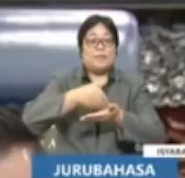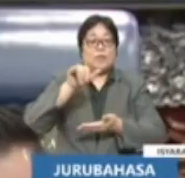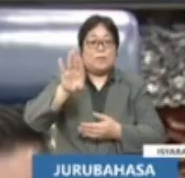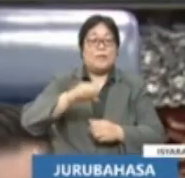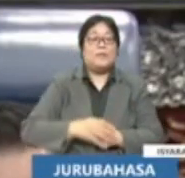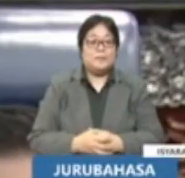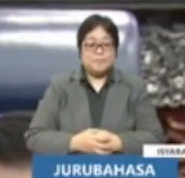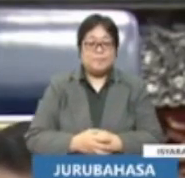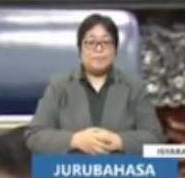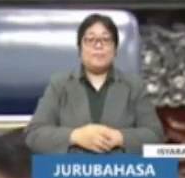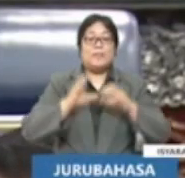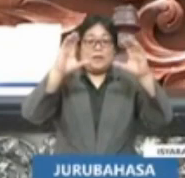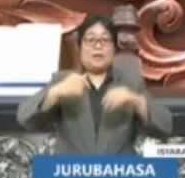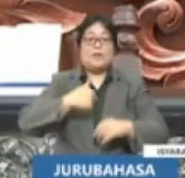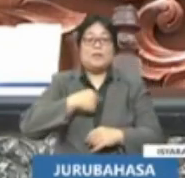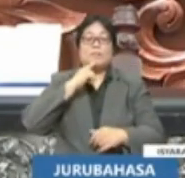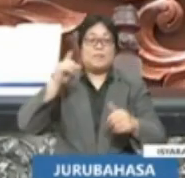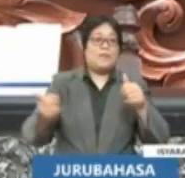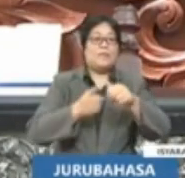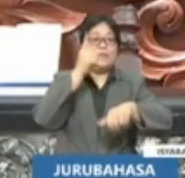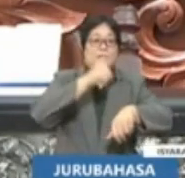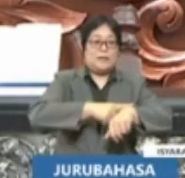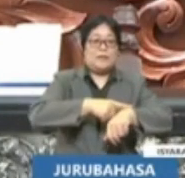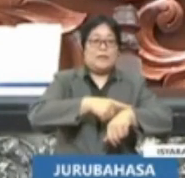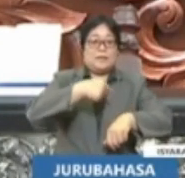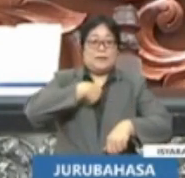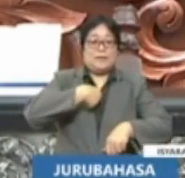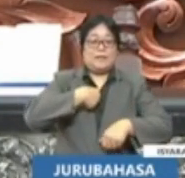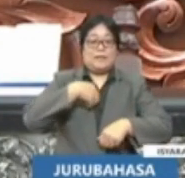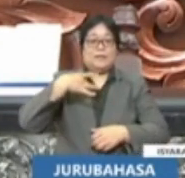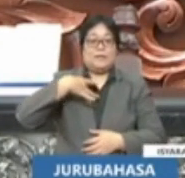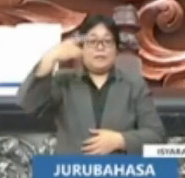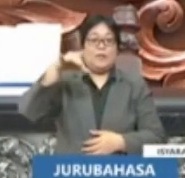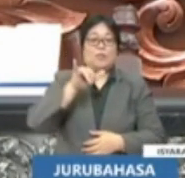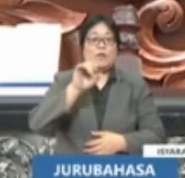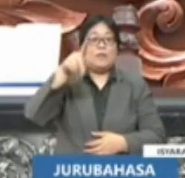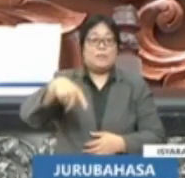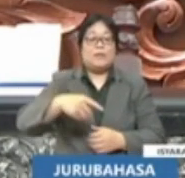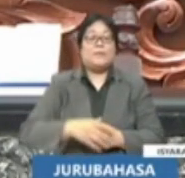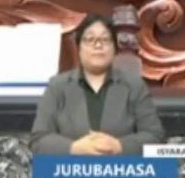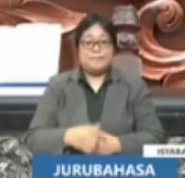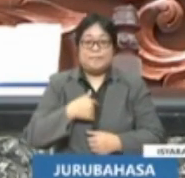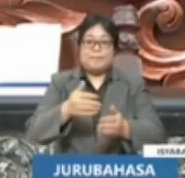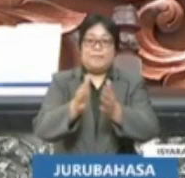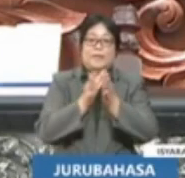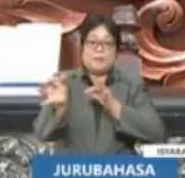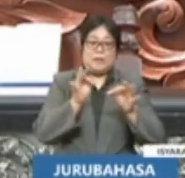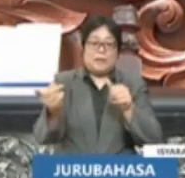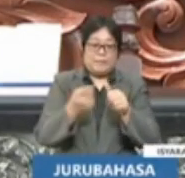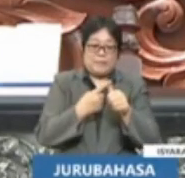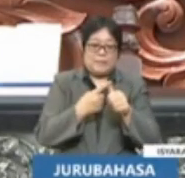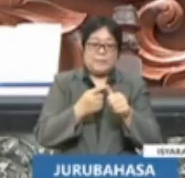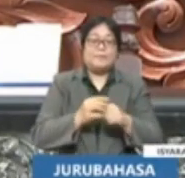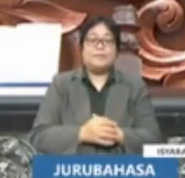Berhormat. Jadi amalan saya memang dari hari yang pertama saya menjadi Yang Dipertua ialah untuk meminta penjelasan